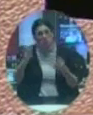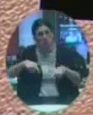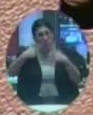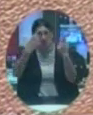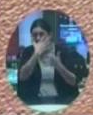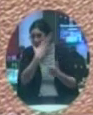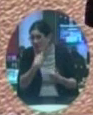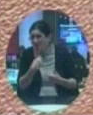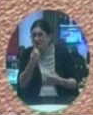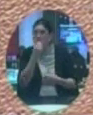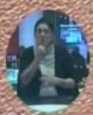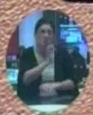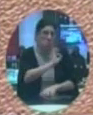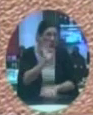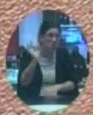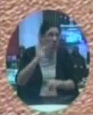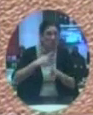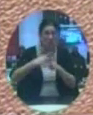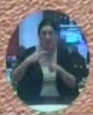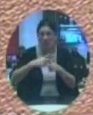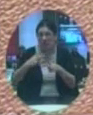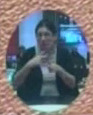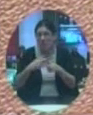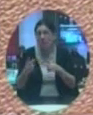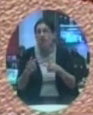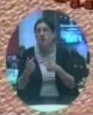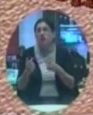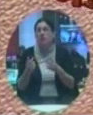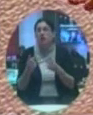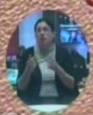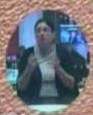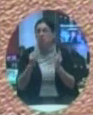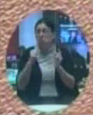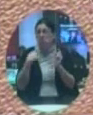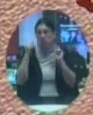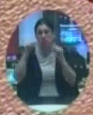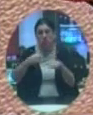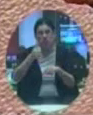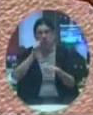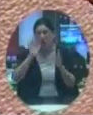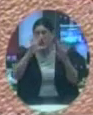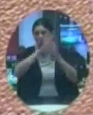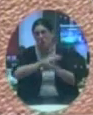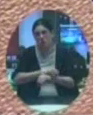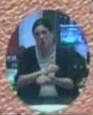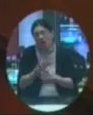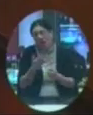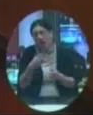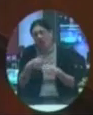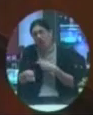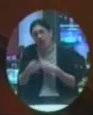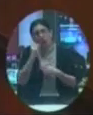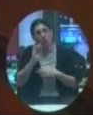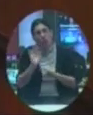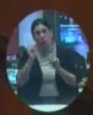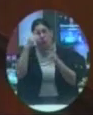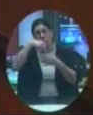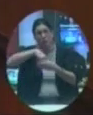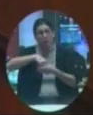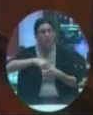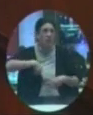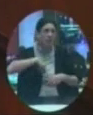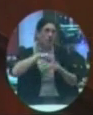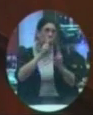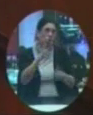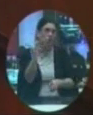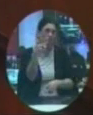אוכל מצוין, נקי. הייתי אפילו שם אתמול בלילה. אבל לא ידענו מה שקרה בפנים. אנחנו יכולים לשים